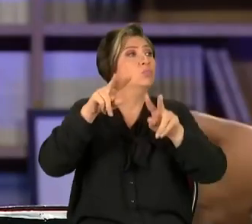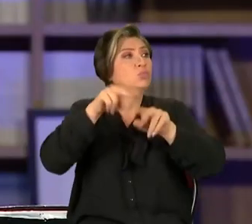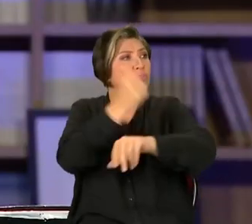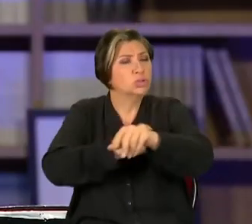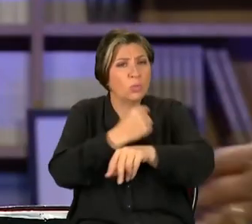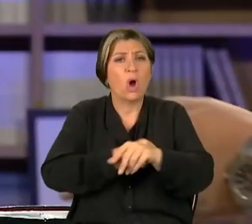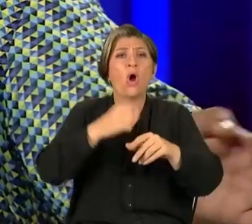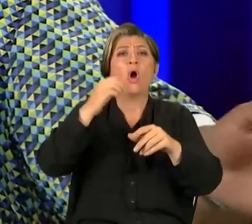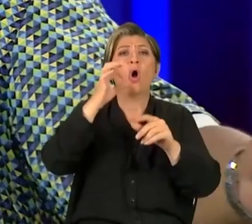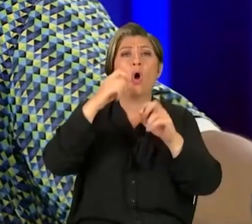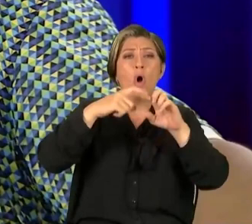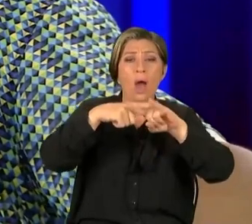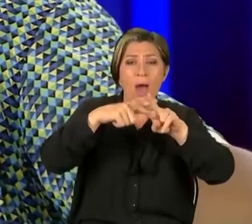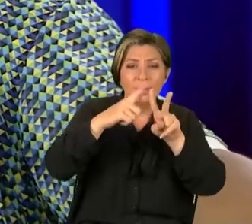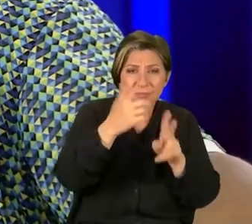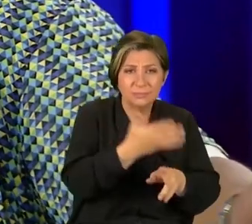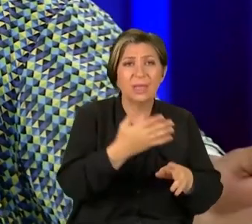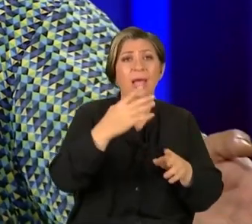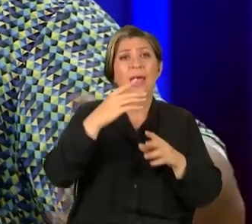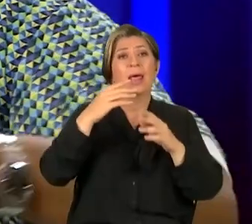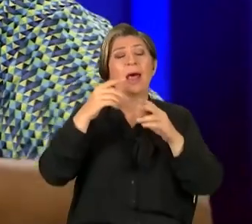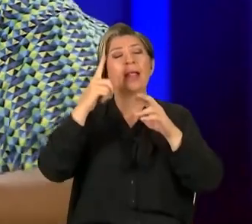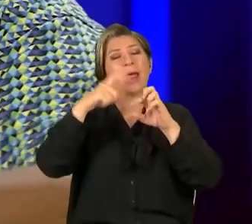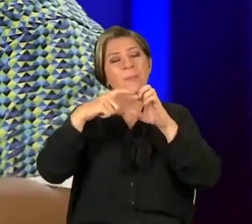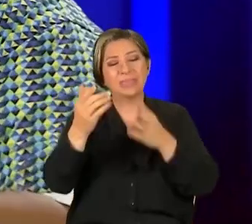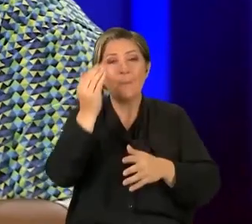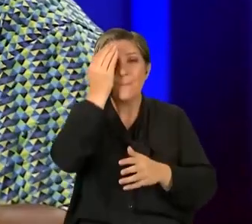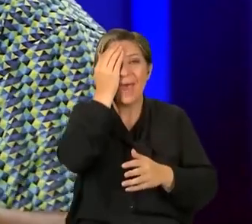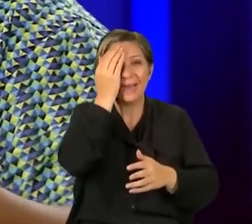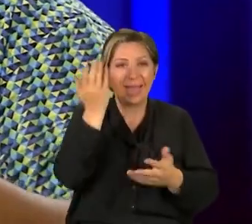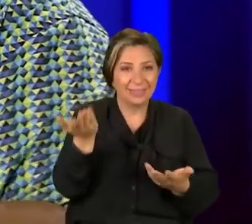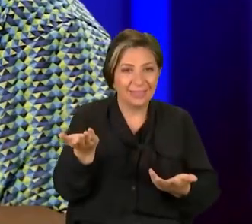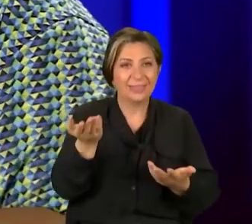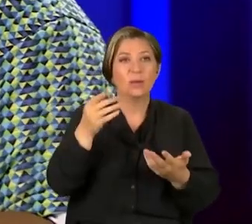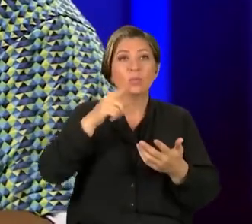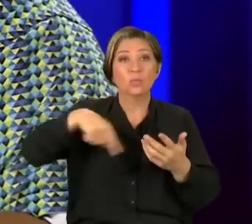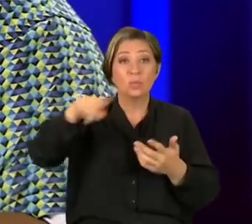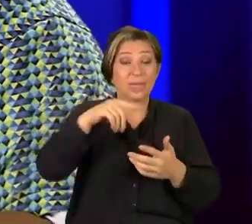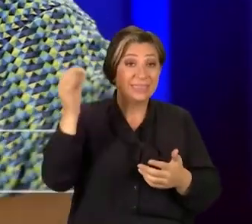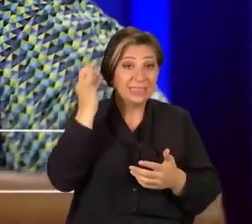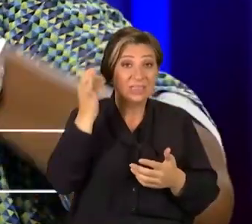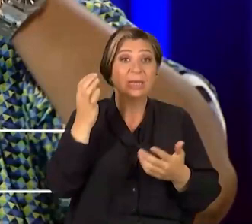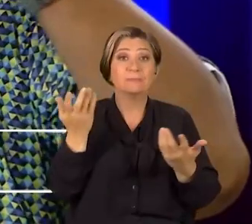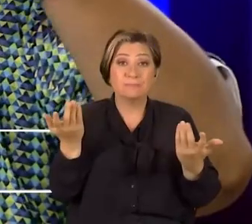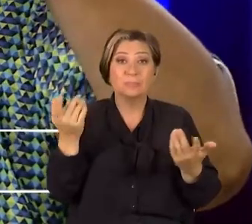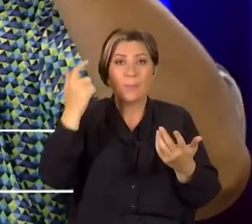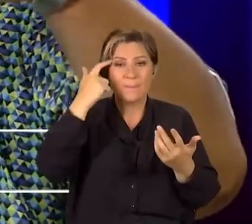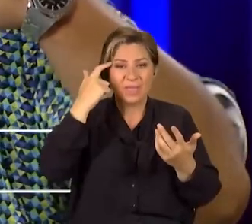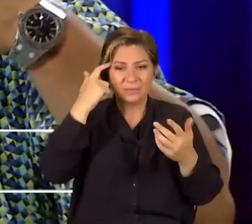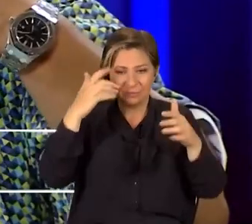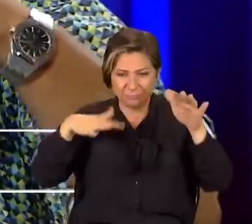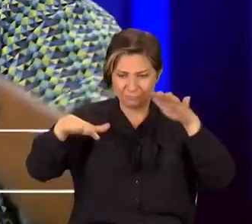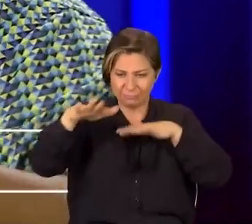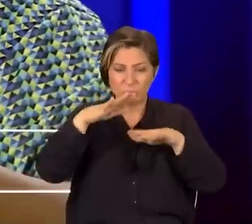Orhan Gencebay rahmetli Bergen bunları dinleyince haliyle beyninizdeki